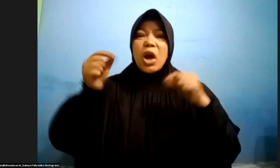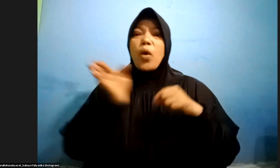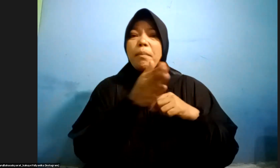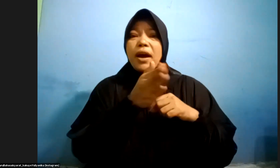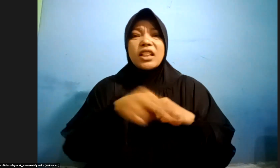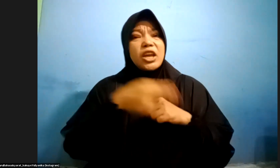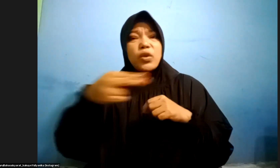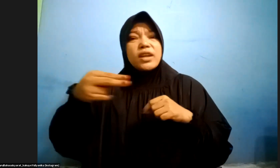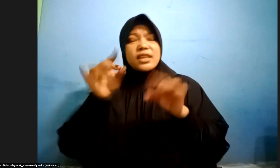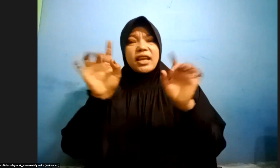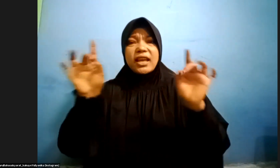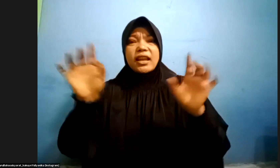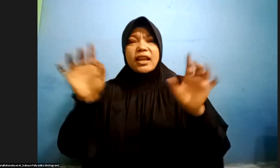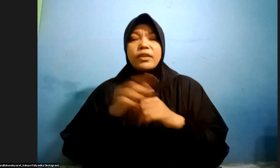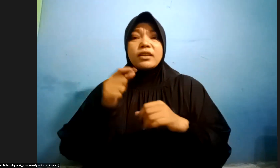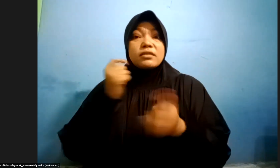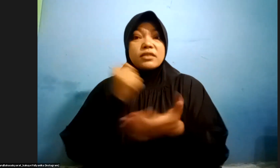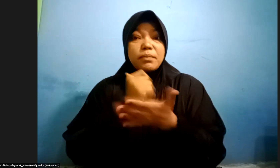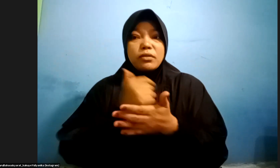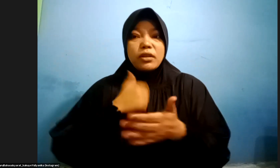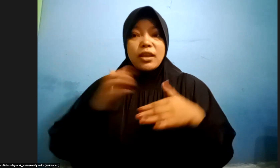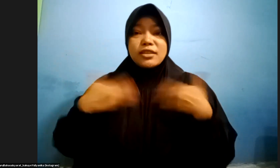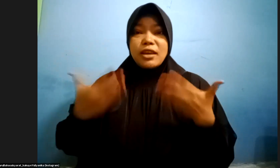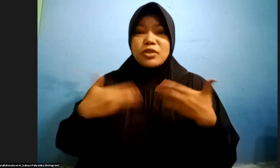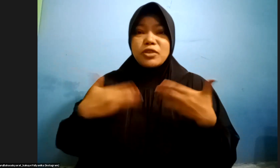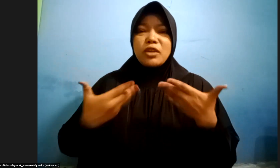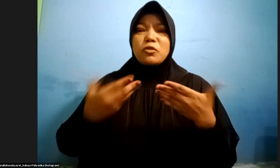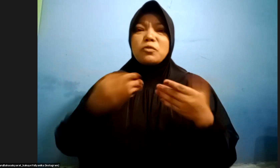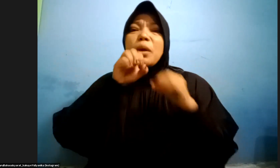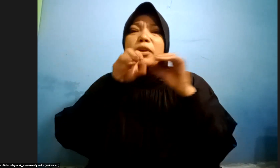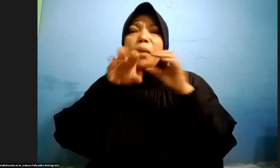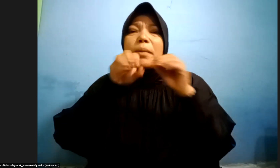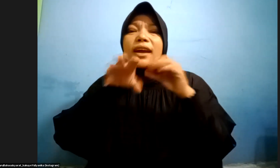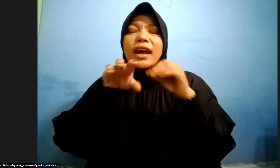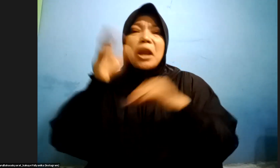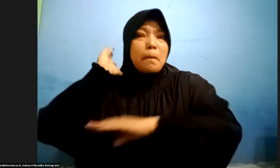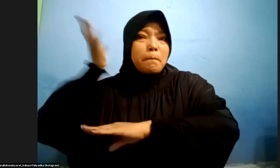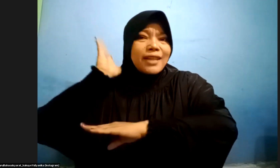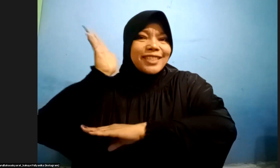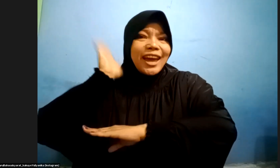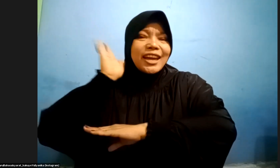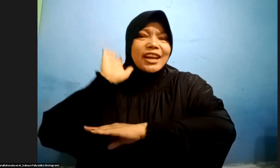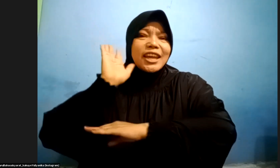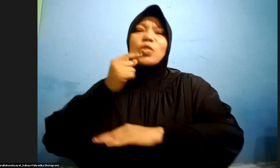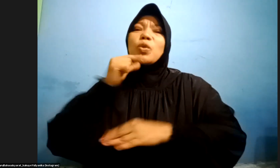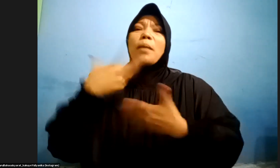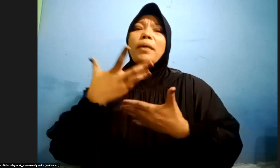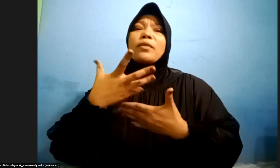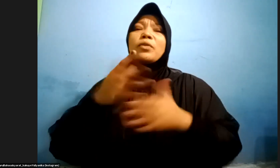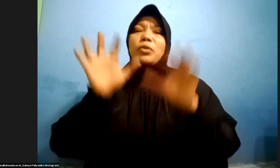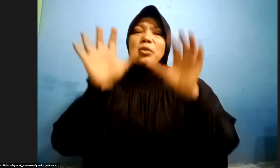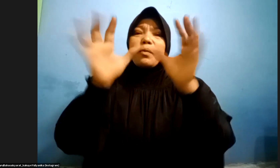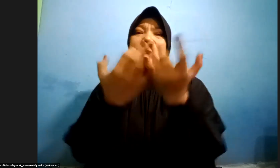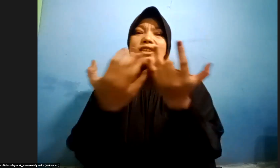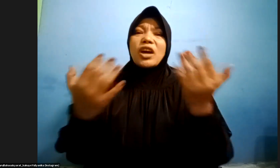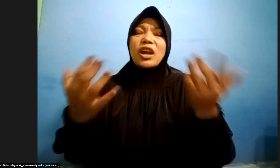Jadi sebetulnya saya senang sekali apabila bisa menyampaikan materi untuk masyarakat luas, untuk awam atau